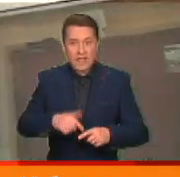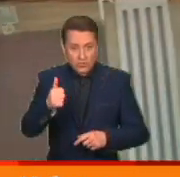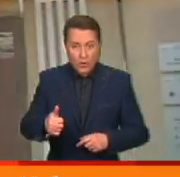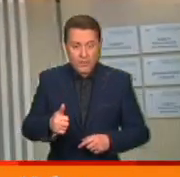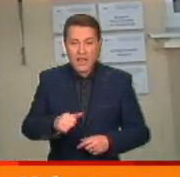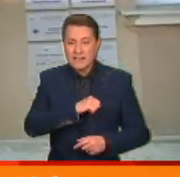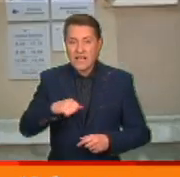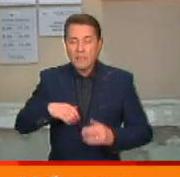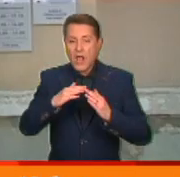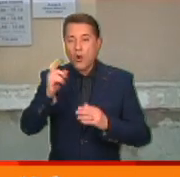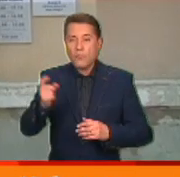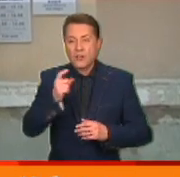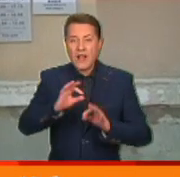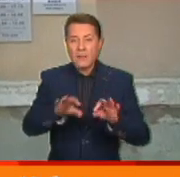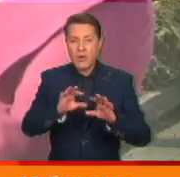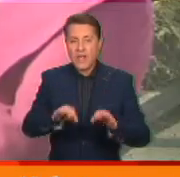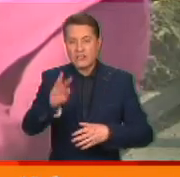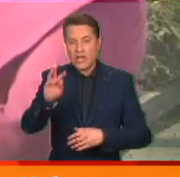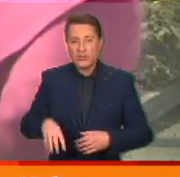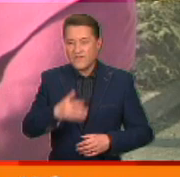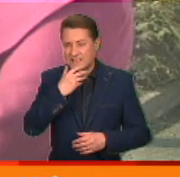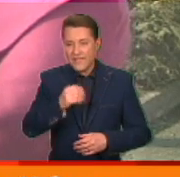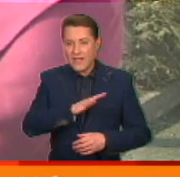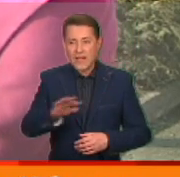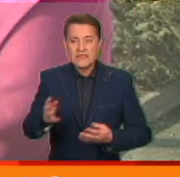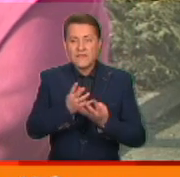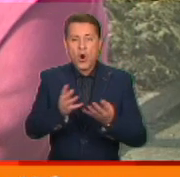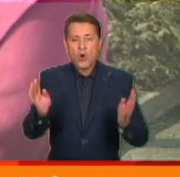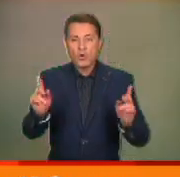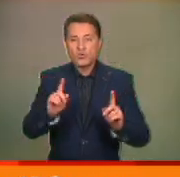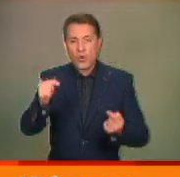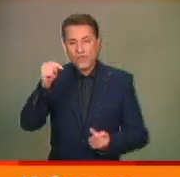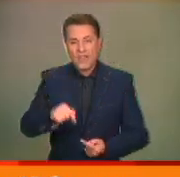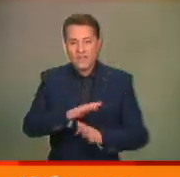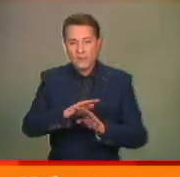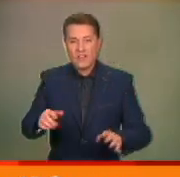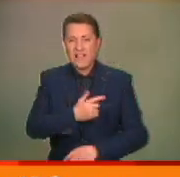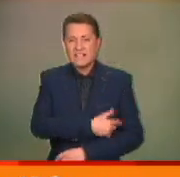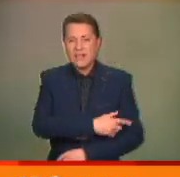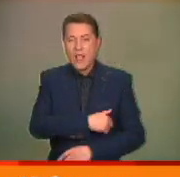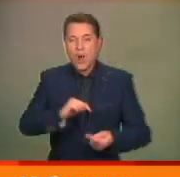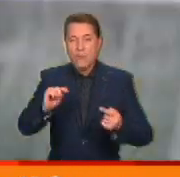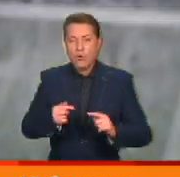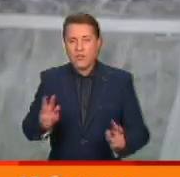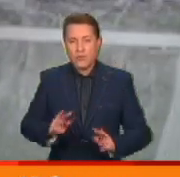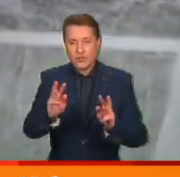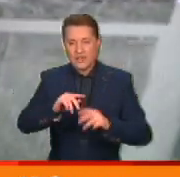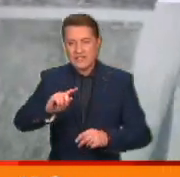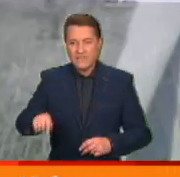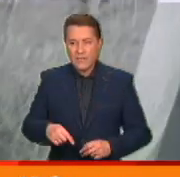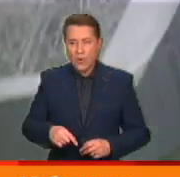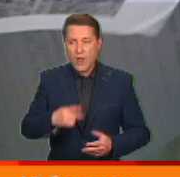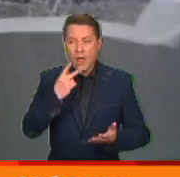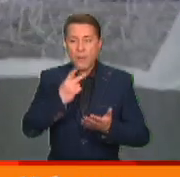комунальники пояснюють, оштрафували жінку передусім за некрасиву огорожу, що не відповідає санітарним та протипожежним вимогам. Бачите,